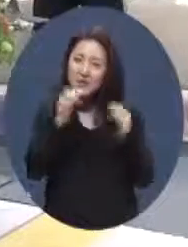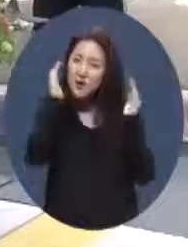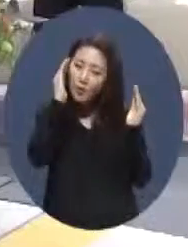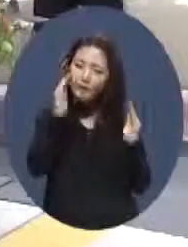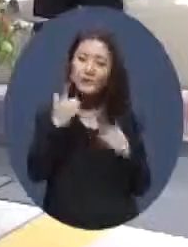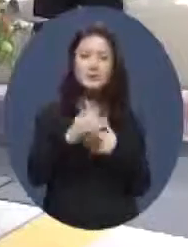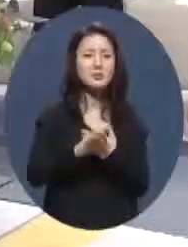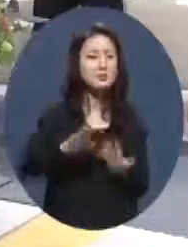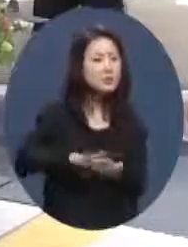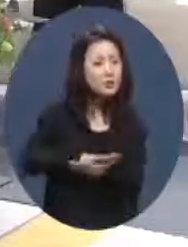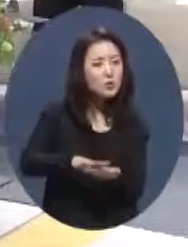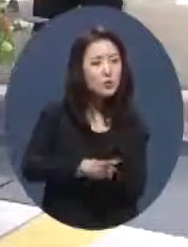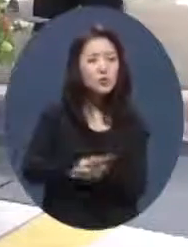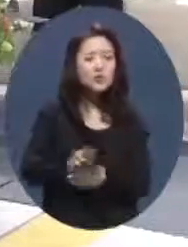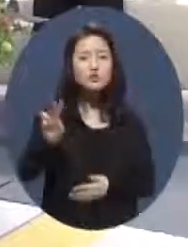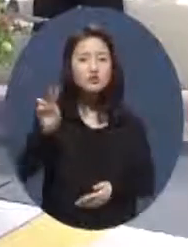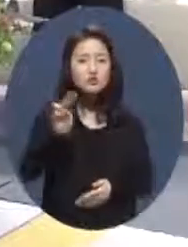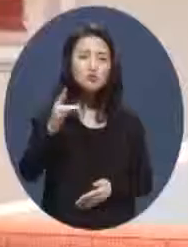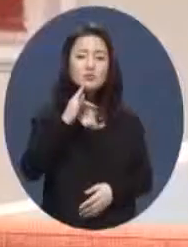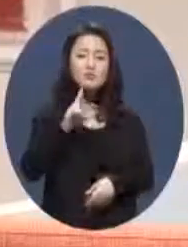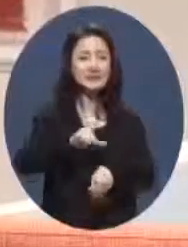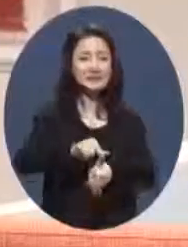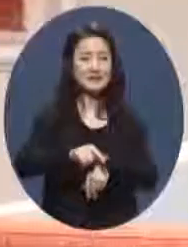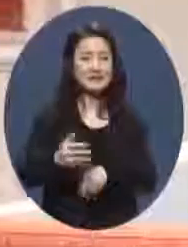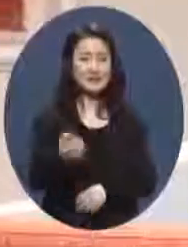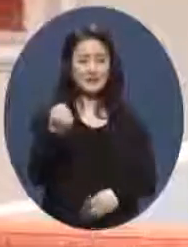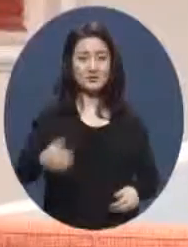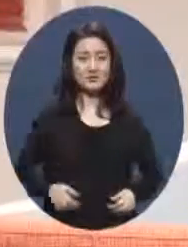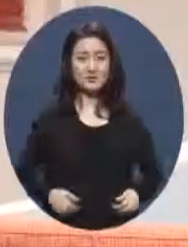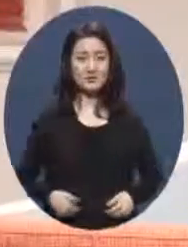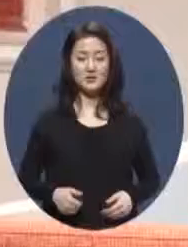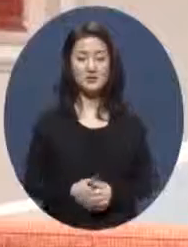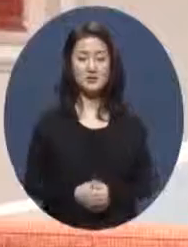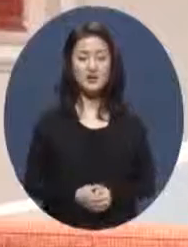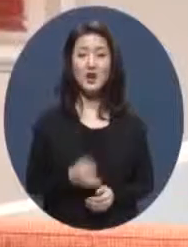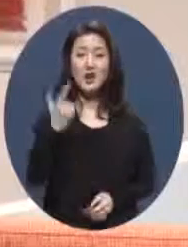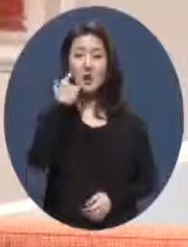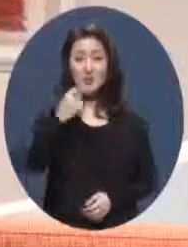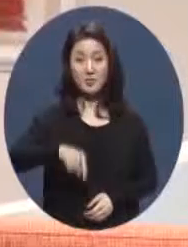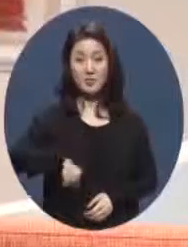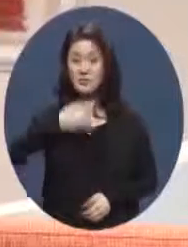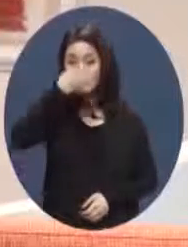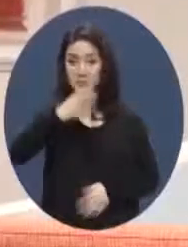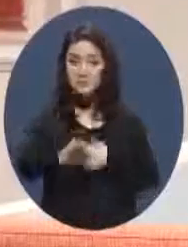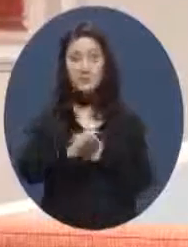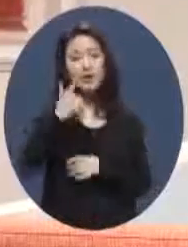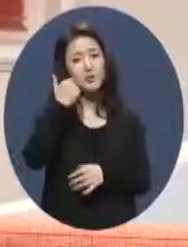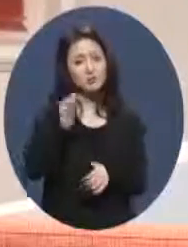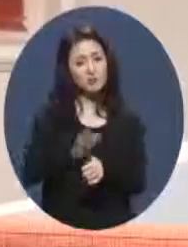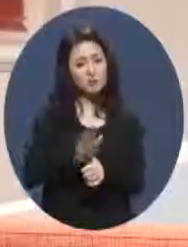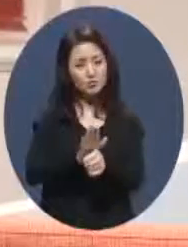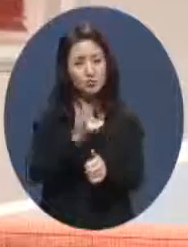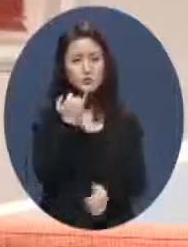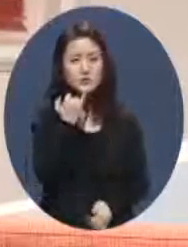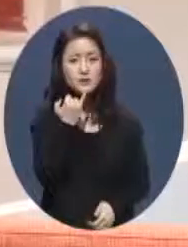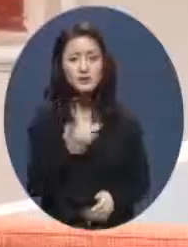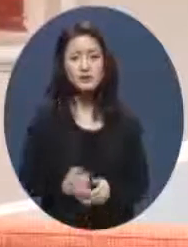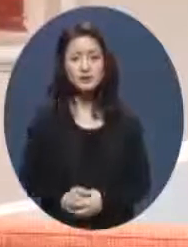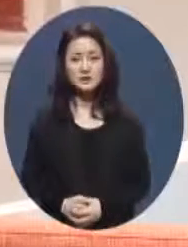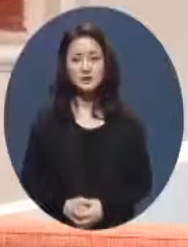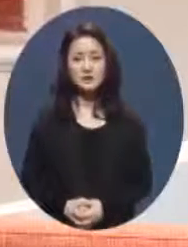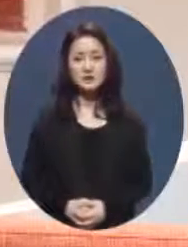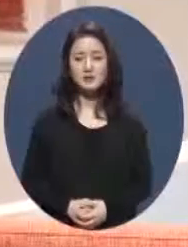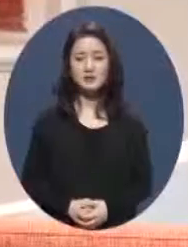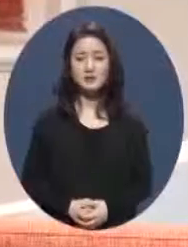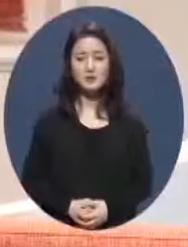수가 있고요. 아빠가 좀 더 적극적으로 도와주셨으면 좋겠어요. 아무래도 엄마 몫이 많아지니까. 그다음에 너무 집안일이 많으면 그거는